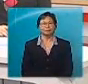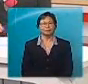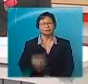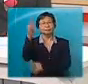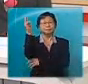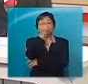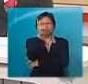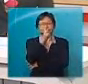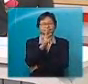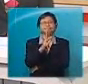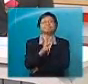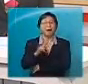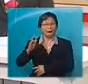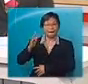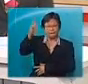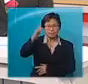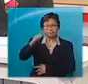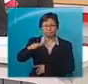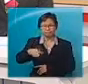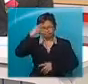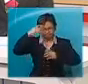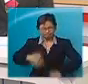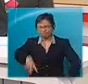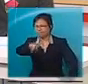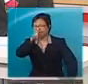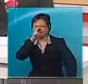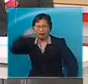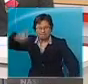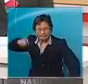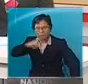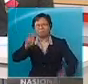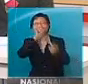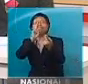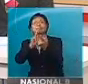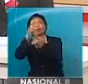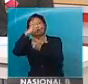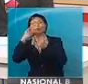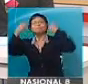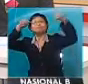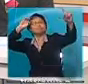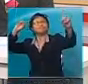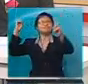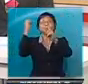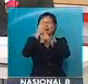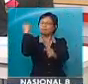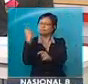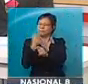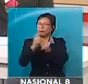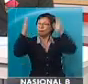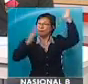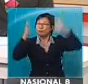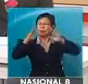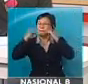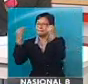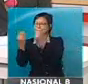kerajaan tidak akan teragak-agak untuk mengambil keputusan yang tegas perlu dan tepat bagi mencapai matlamat mengekalkan Malaysia sebagai sebuah